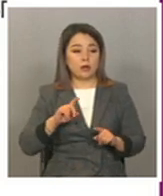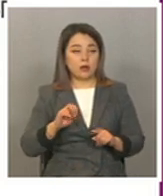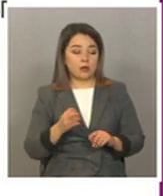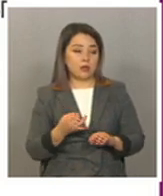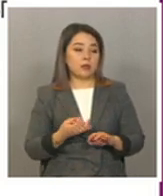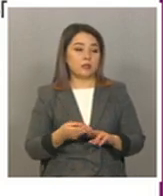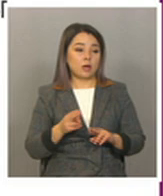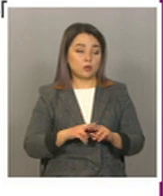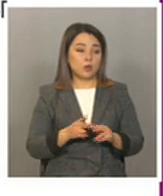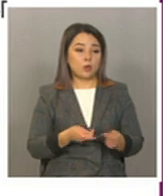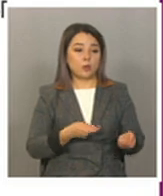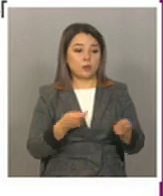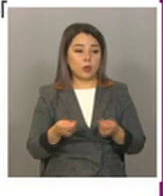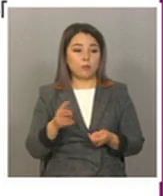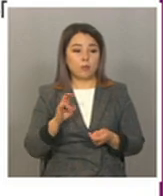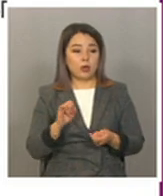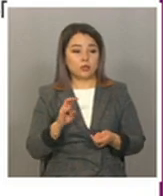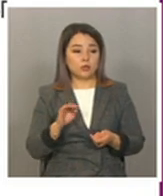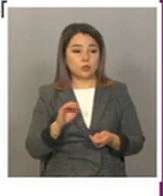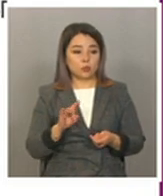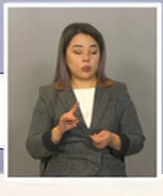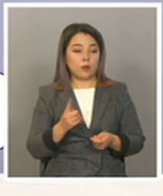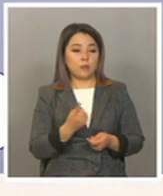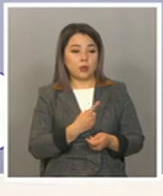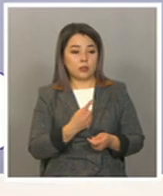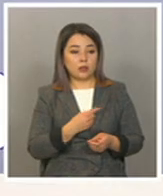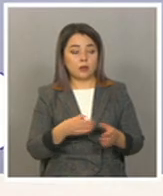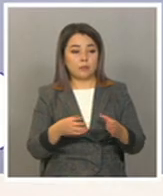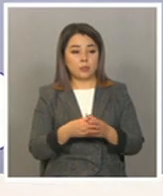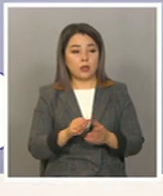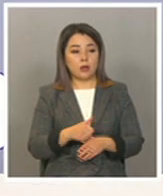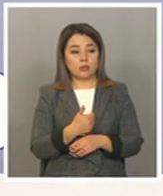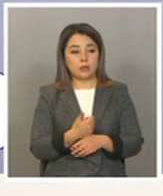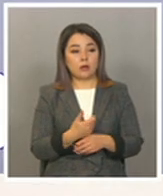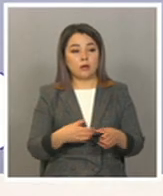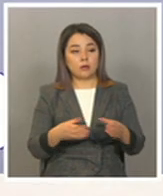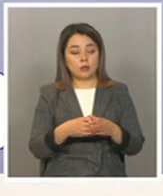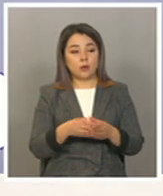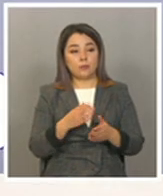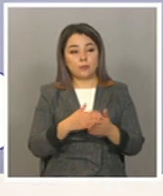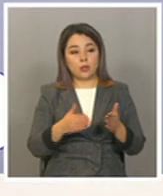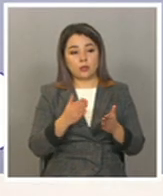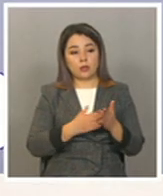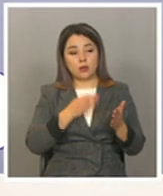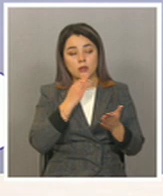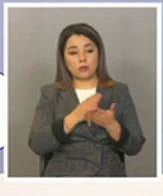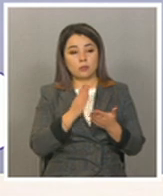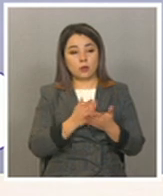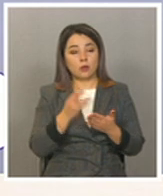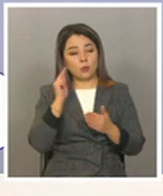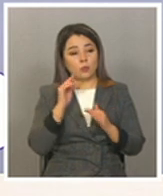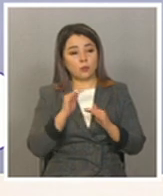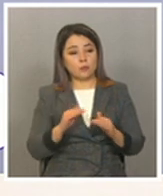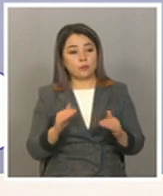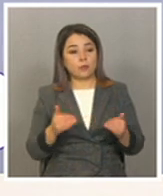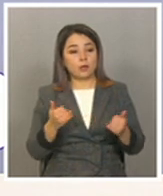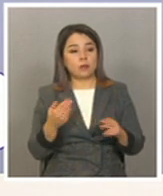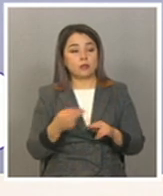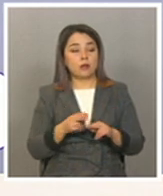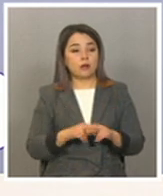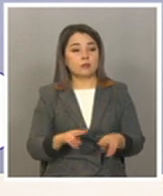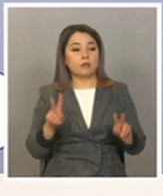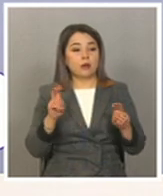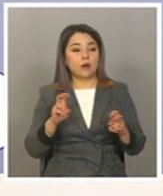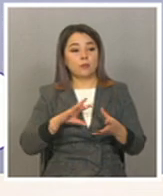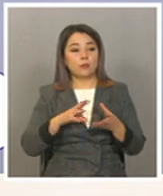әкеліп, манчжурлық монархиялық билікті жойды. Ал енді оқушылар, біздің тақырыбымыз